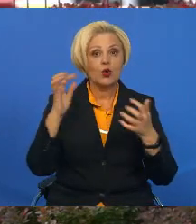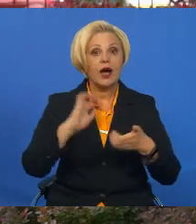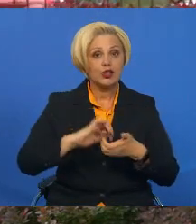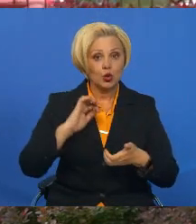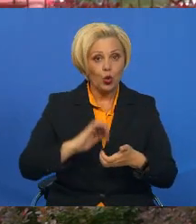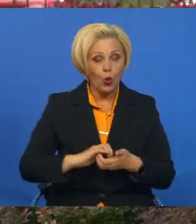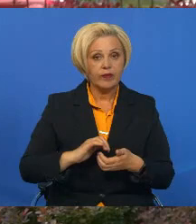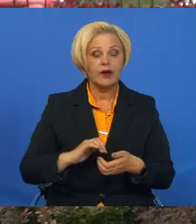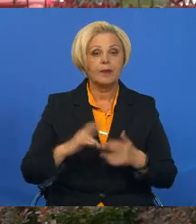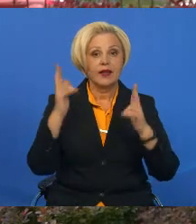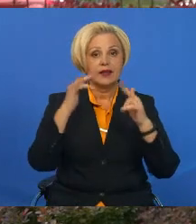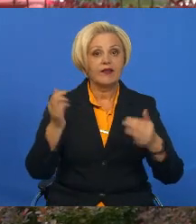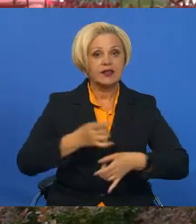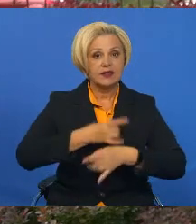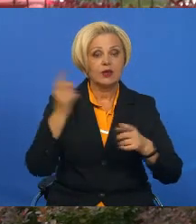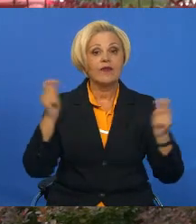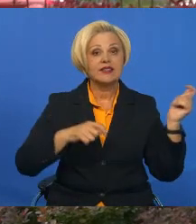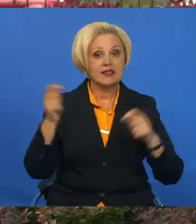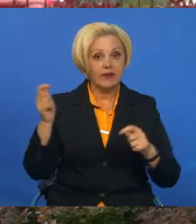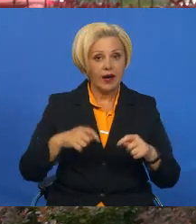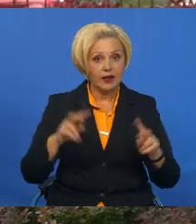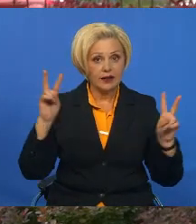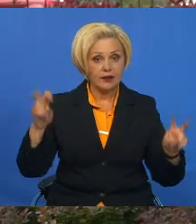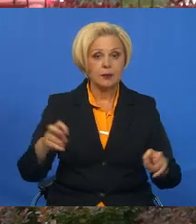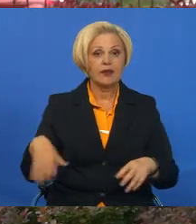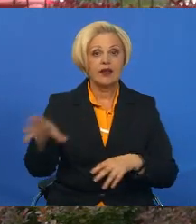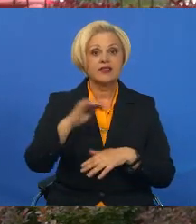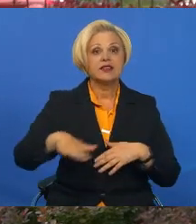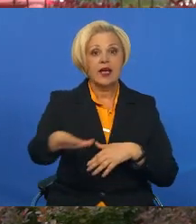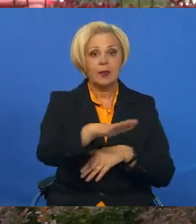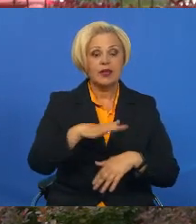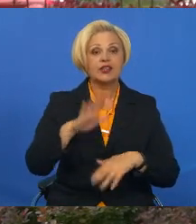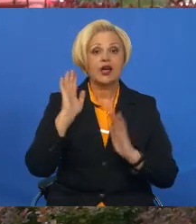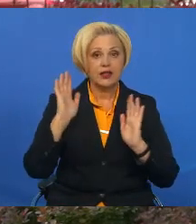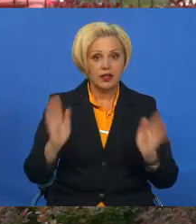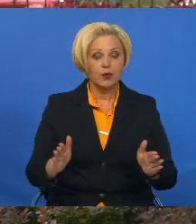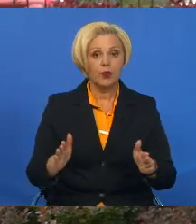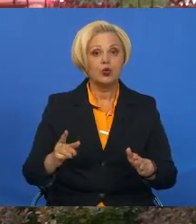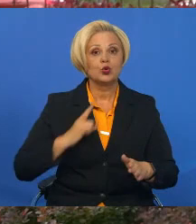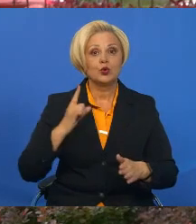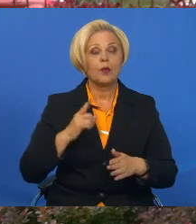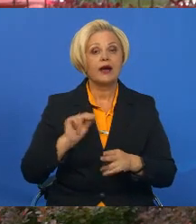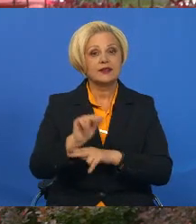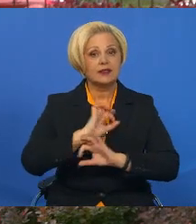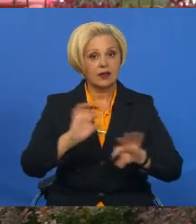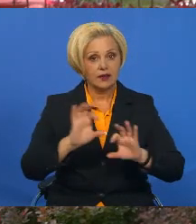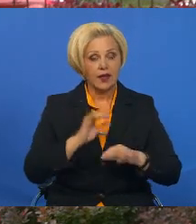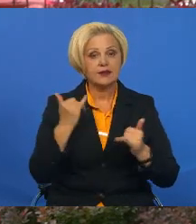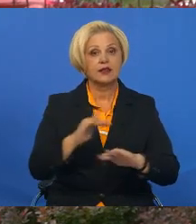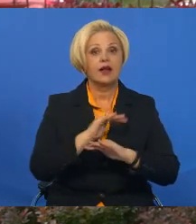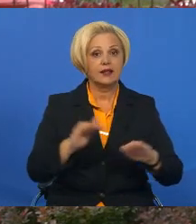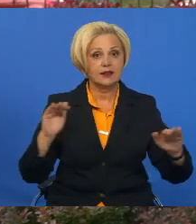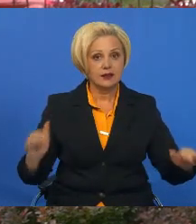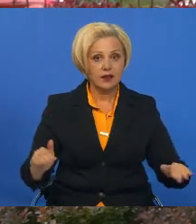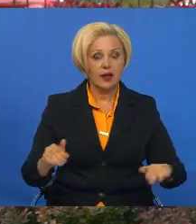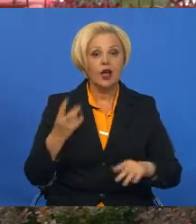Костюковка, дворца культуры фестивальной. Все площадки будут мастер-классы работать для детей.